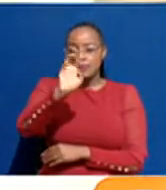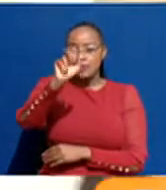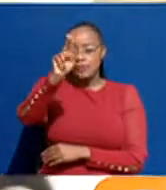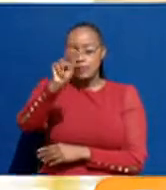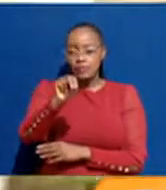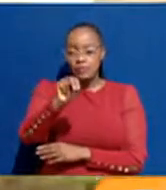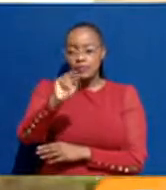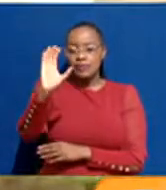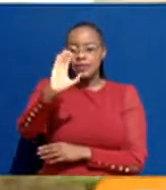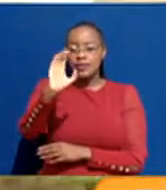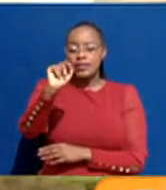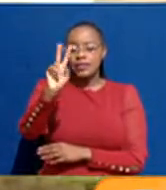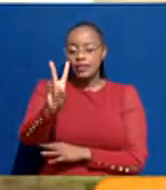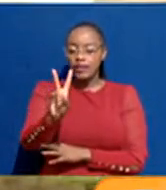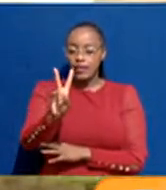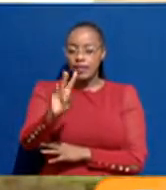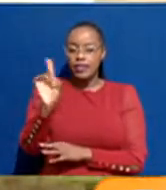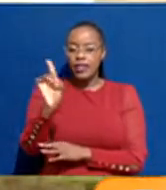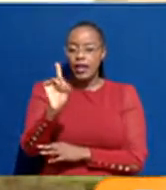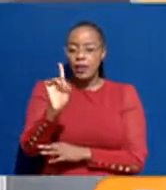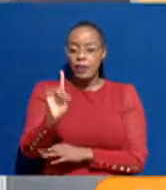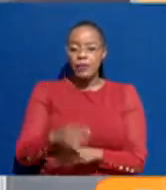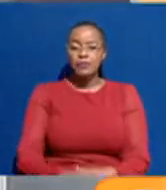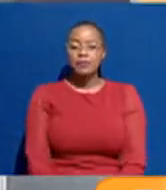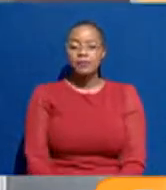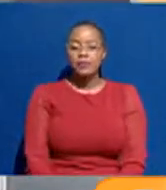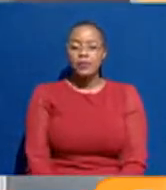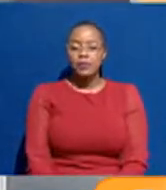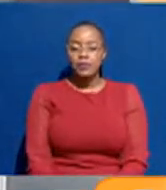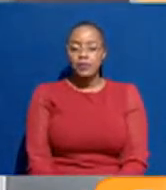Kirui, runinga ya Citizen, Nairobi. Na bila